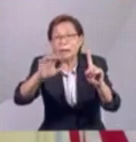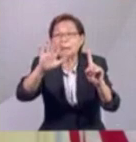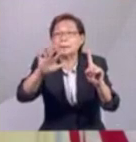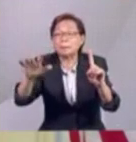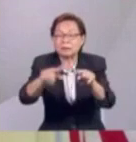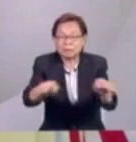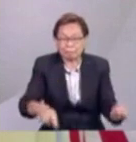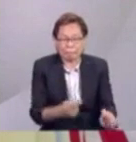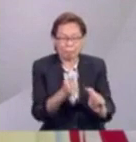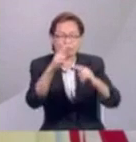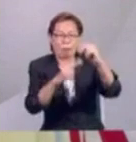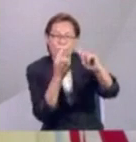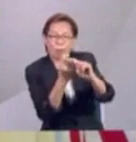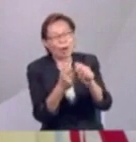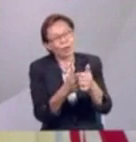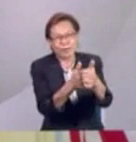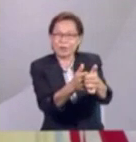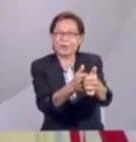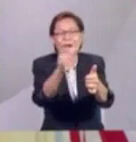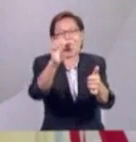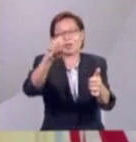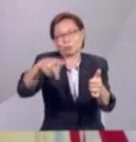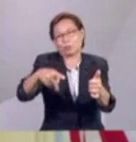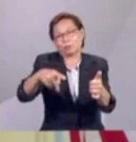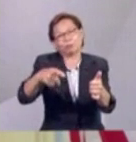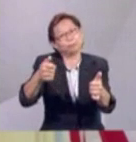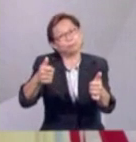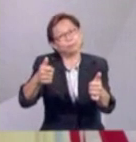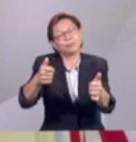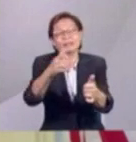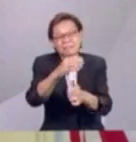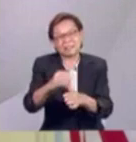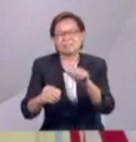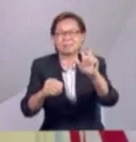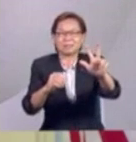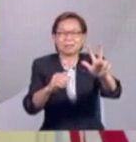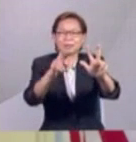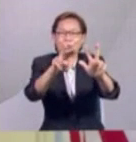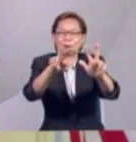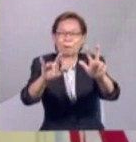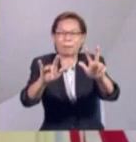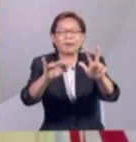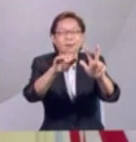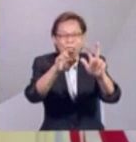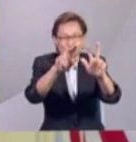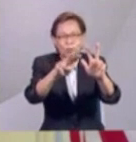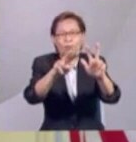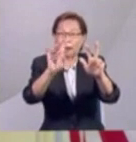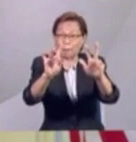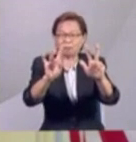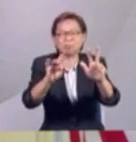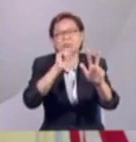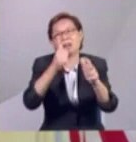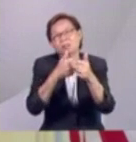1,555 tapak binaan telah patuh SOP yang ditetapkan, manakala 328 tapak binaan